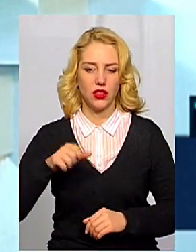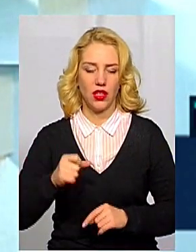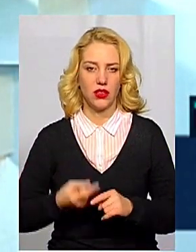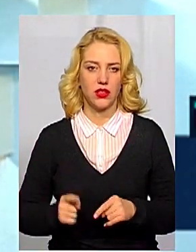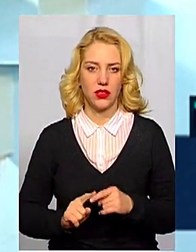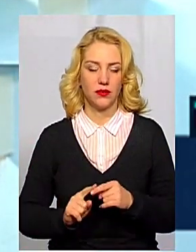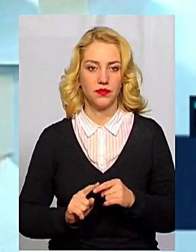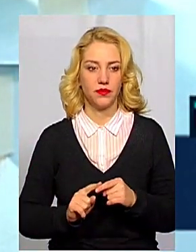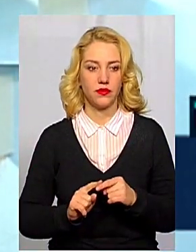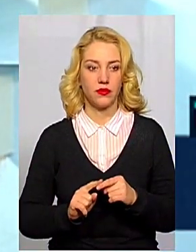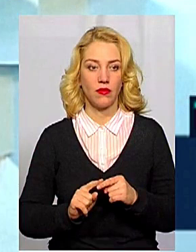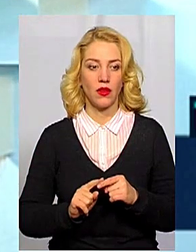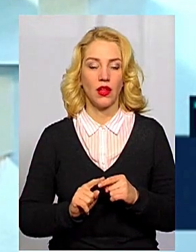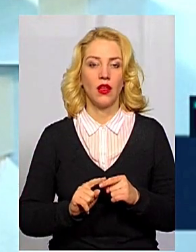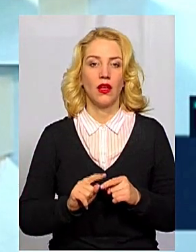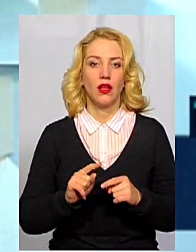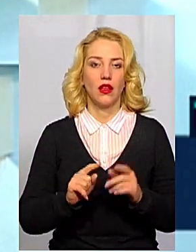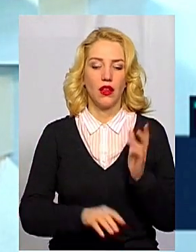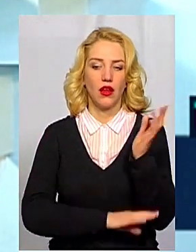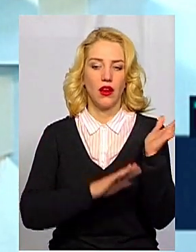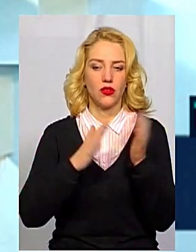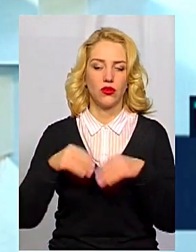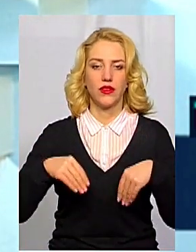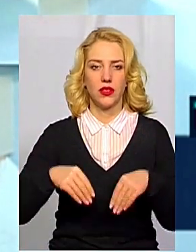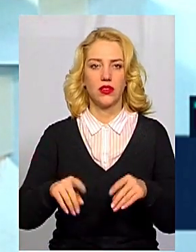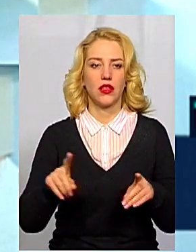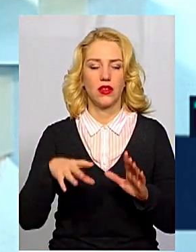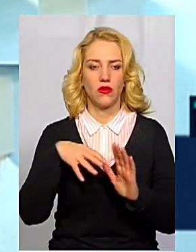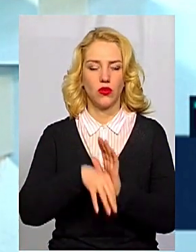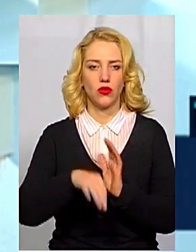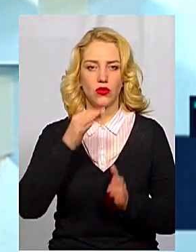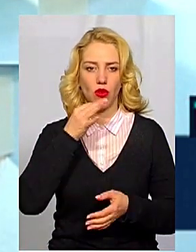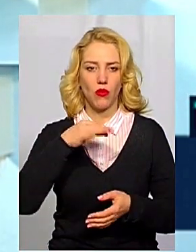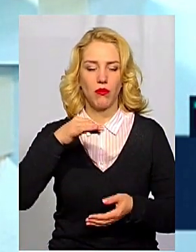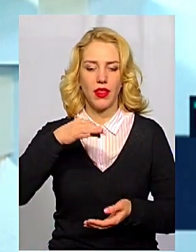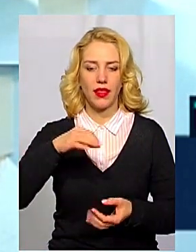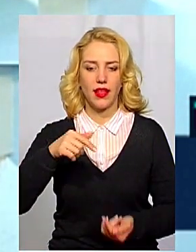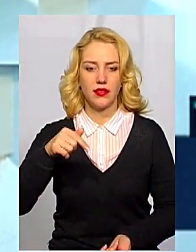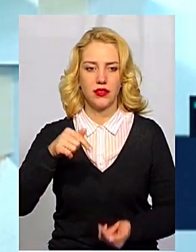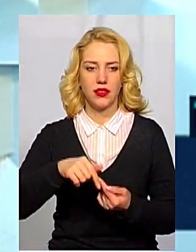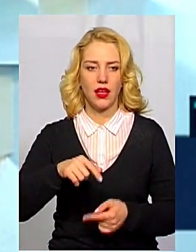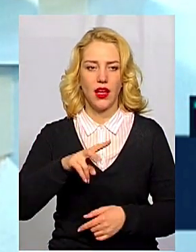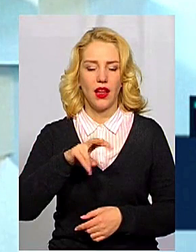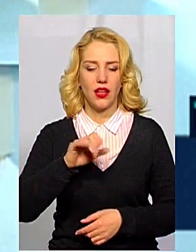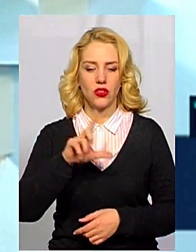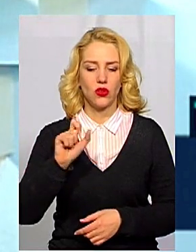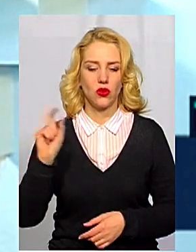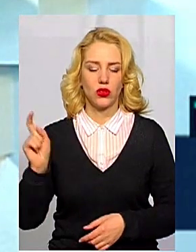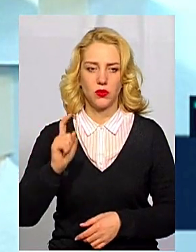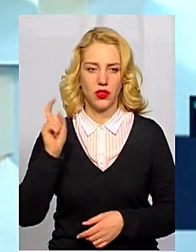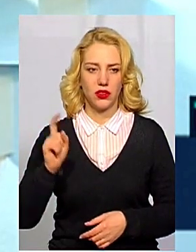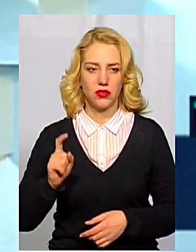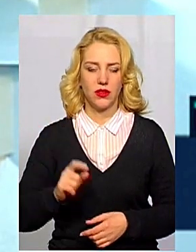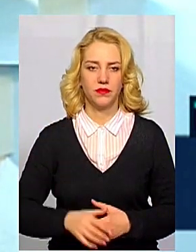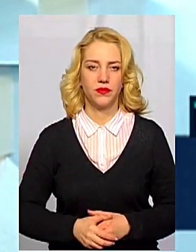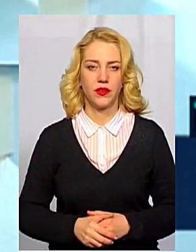це лісові насадження, які відносяться до сфери компетенції управління лісового та мисливського господарства Державного агентства лісових ресурсів